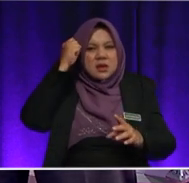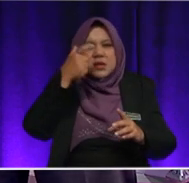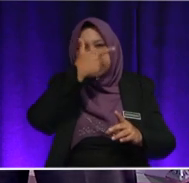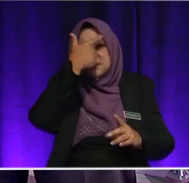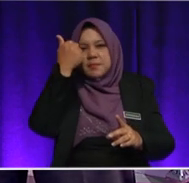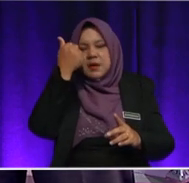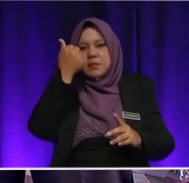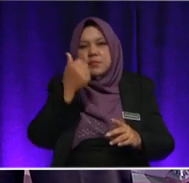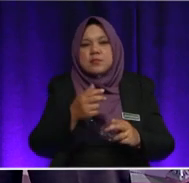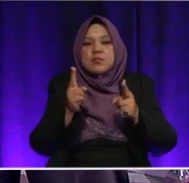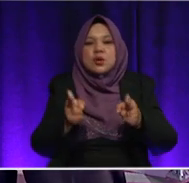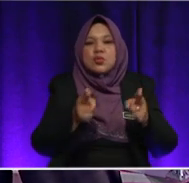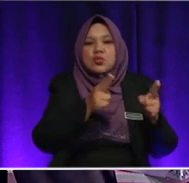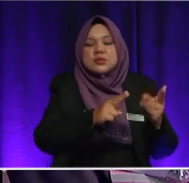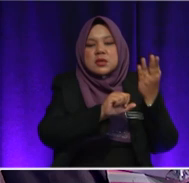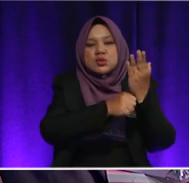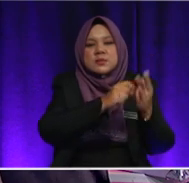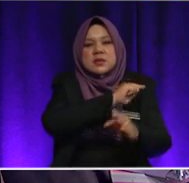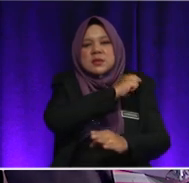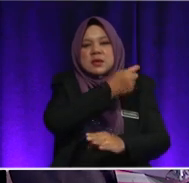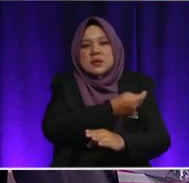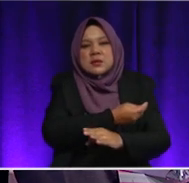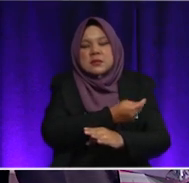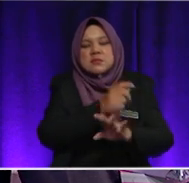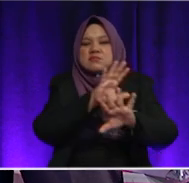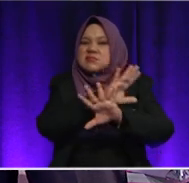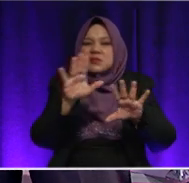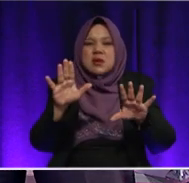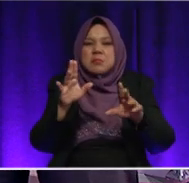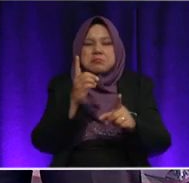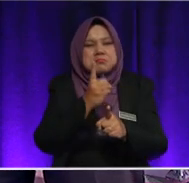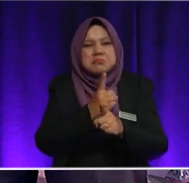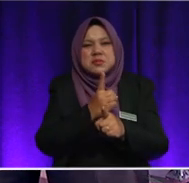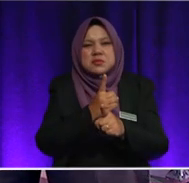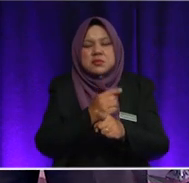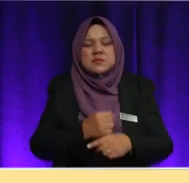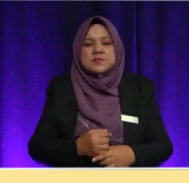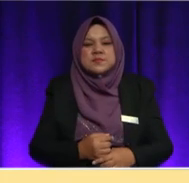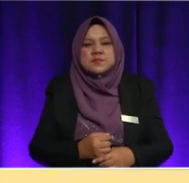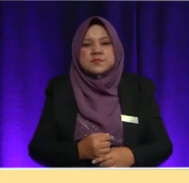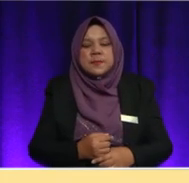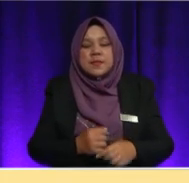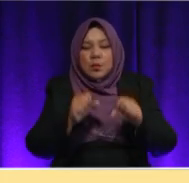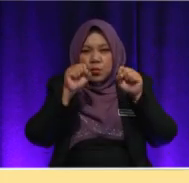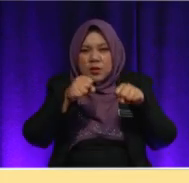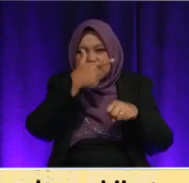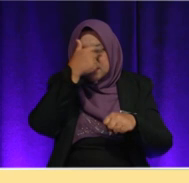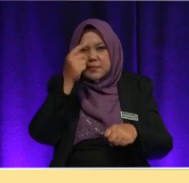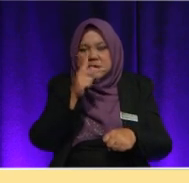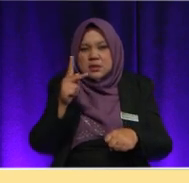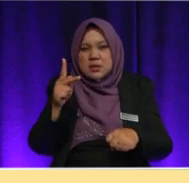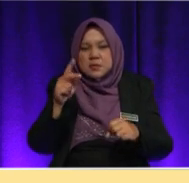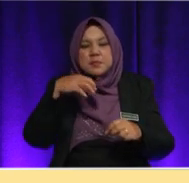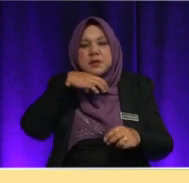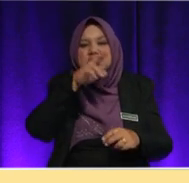daripada pengurusan sumber tenaga yang tidak sekap atau tidak baik menyebabkan pencemaran udara